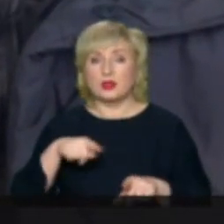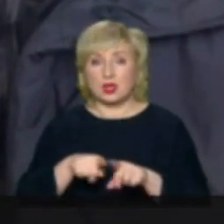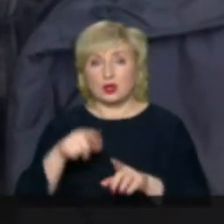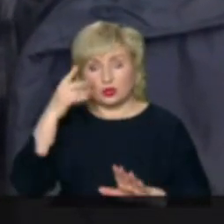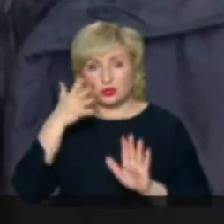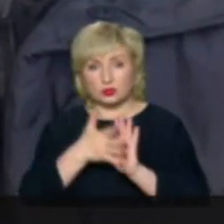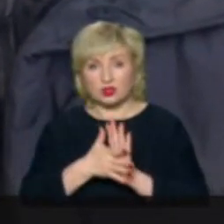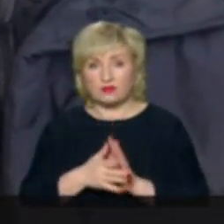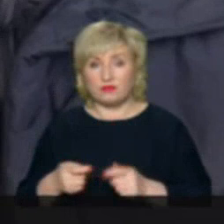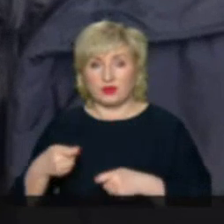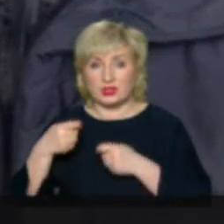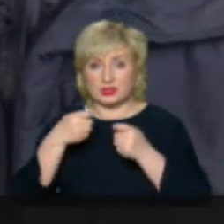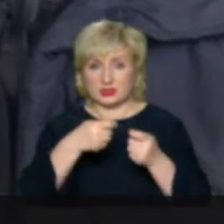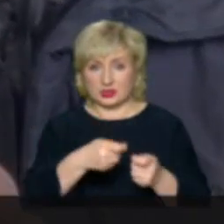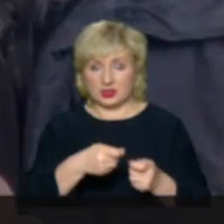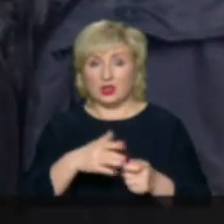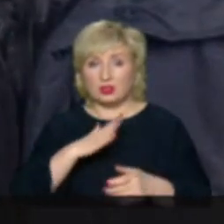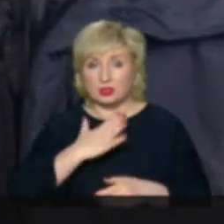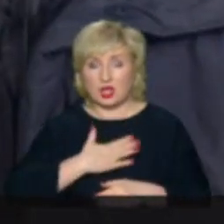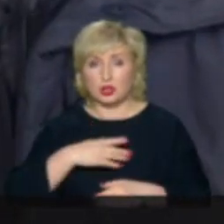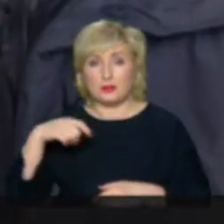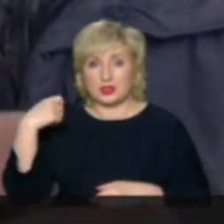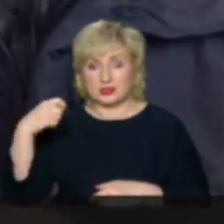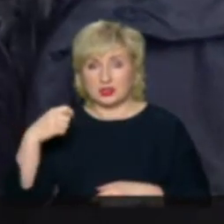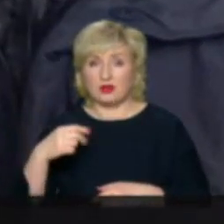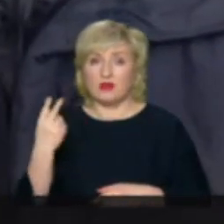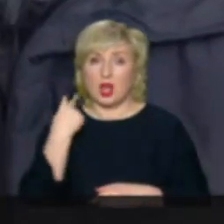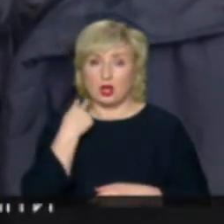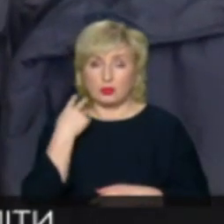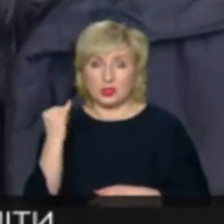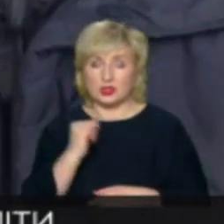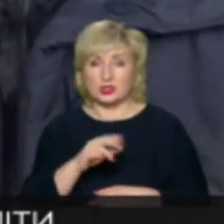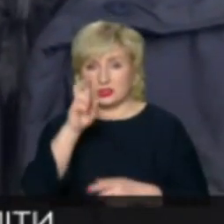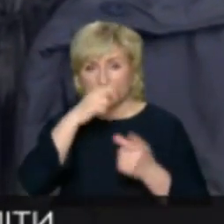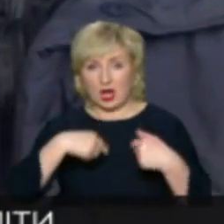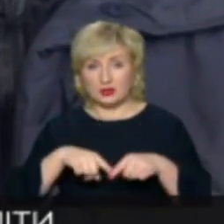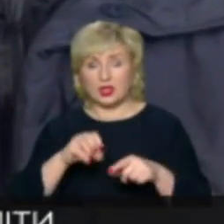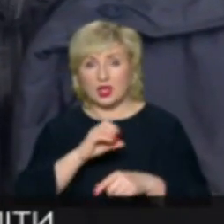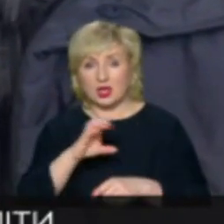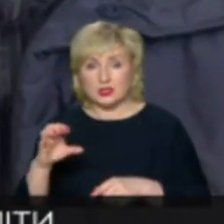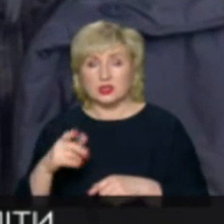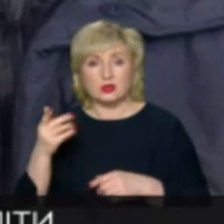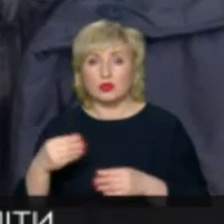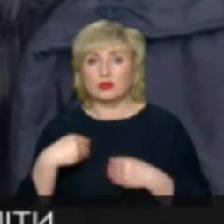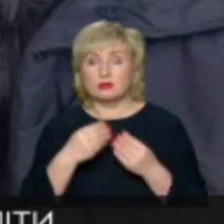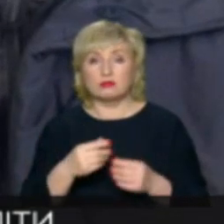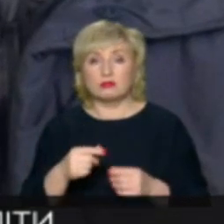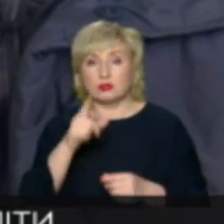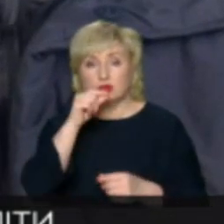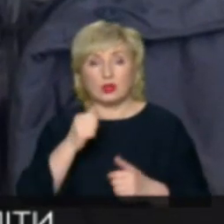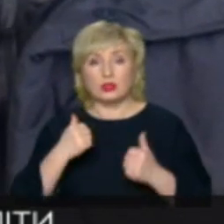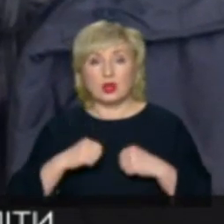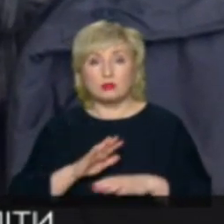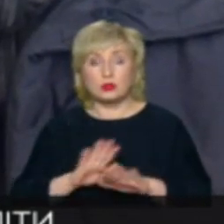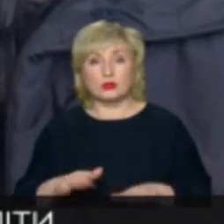от візит нашого президента і в Великобританію, і в країни ЄС, йому не дали покою, і він таким чином